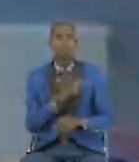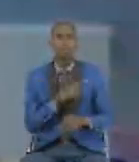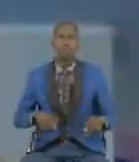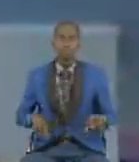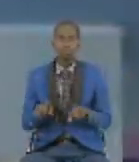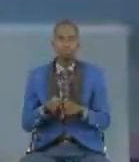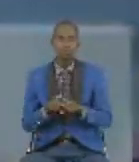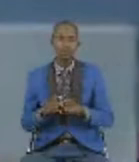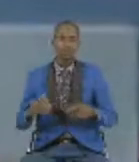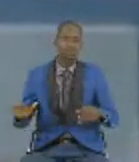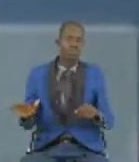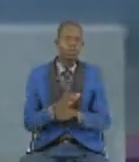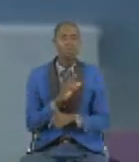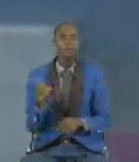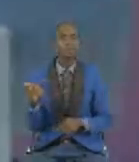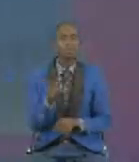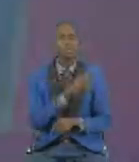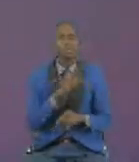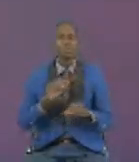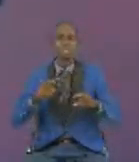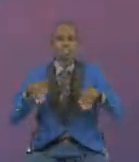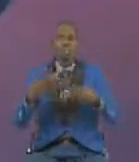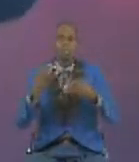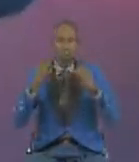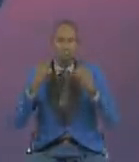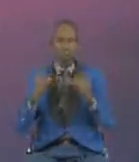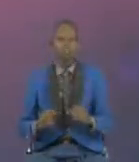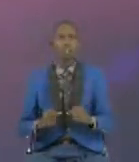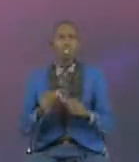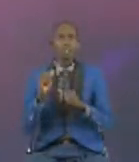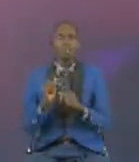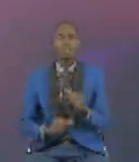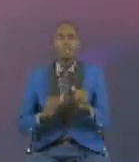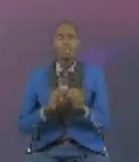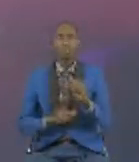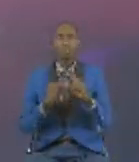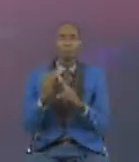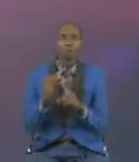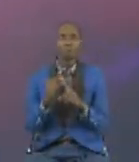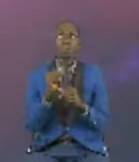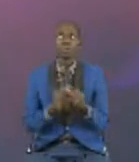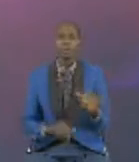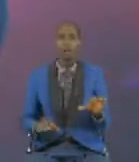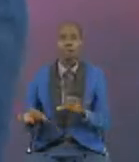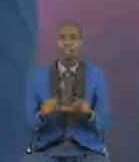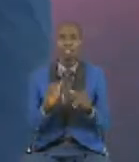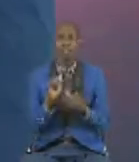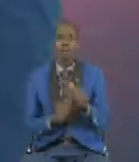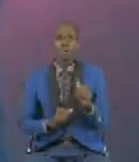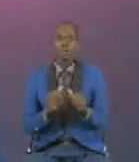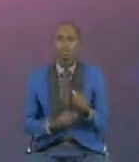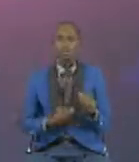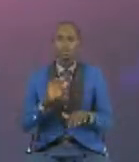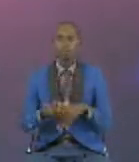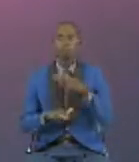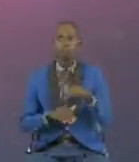les remplissait tellement, leur donnait l'énergie, leur donnait la puissance. Toute parole, tout acte, tout mouvement, tout